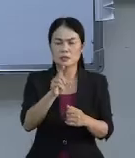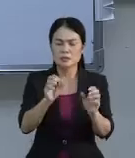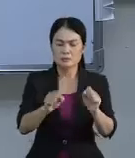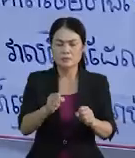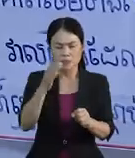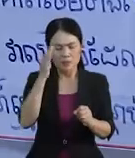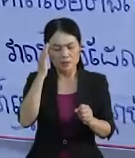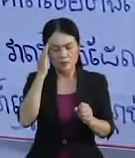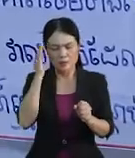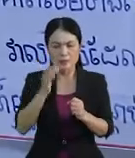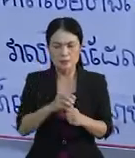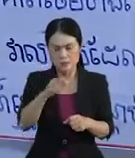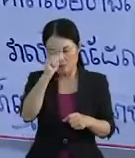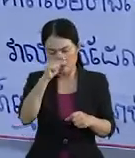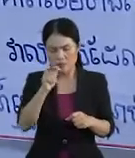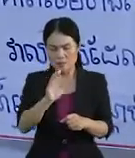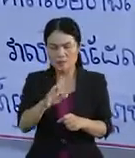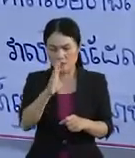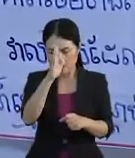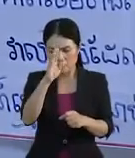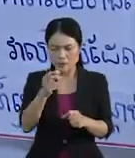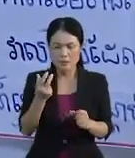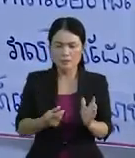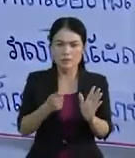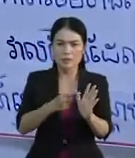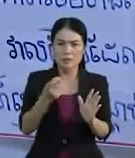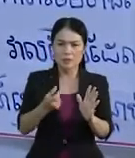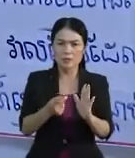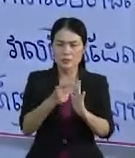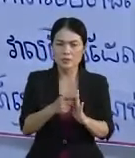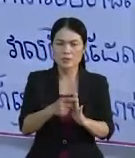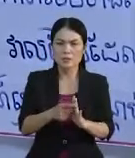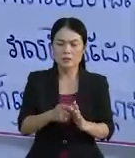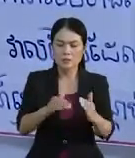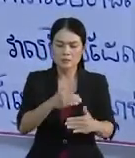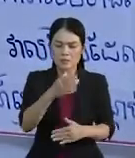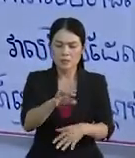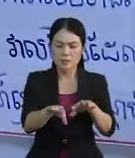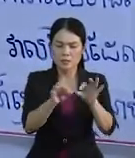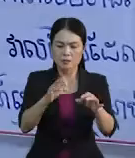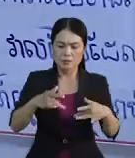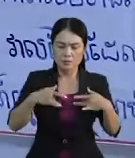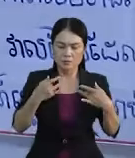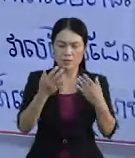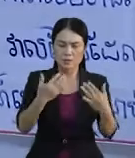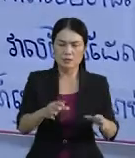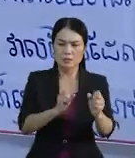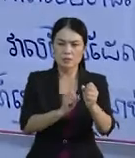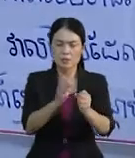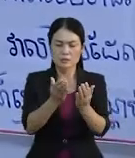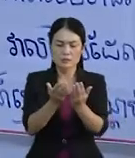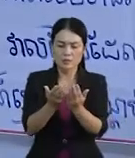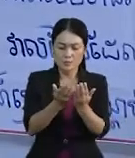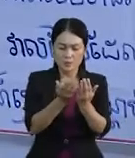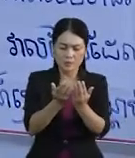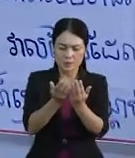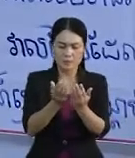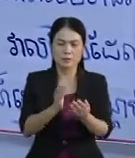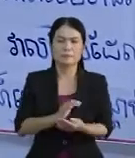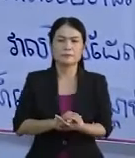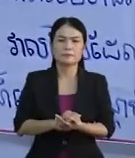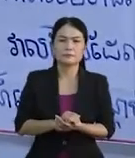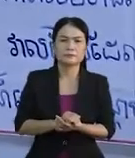អាចដឹងអំពីរឿងរបស់ជីតាថាដូបានដែរឬទេបន្ទាប់ពីយើងស្រង់ព្រឹត្តិការណ៍ហើយតើឥឡូវយើងចាប់ផ្ដើមអានមើល